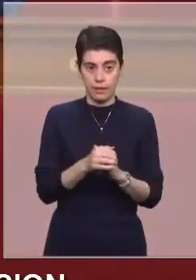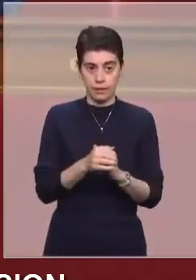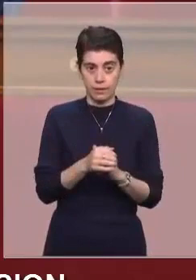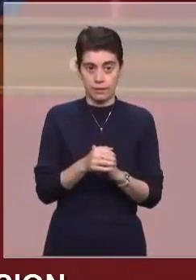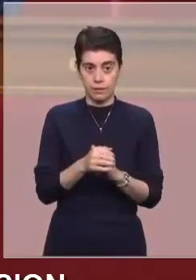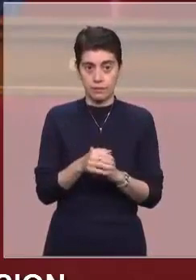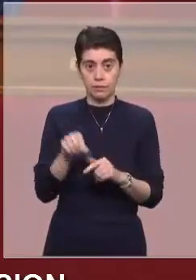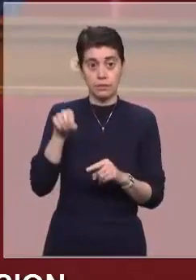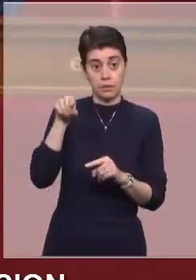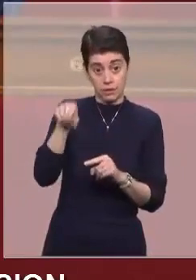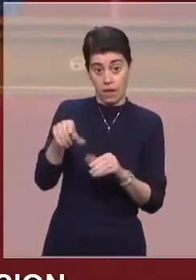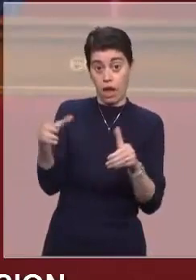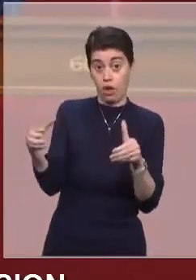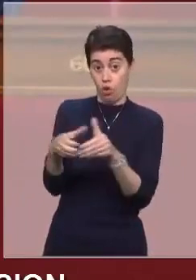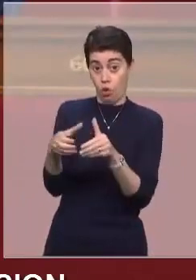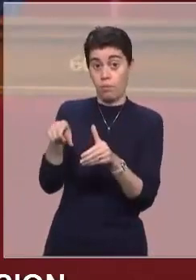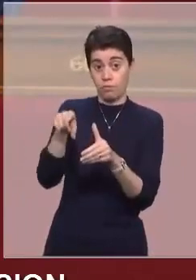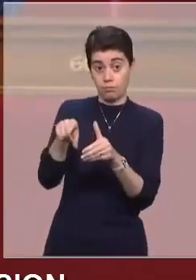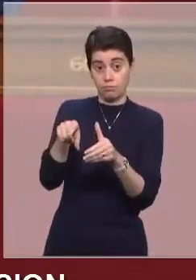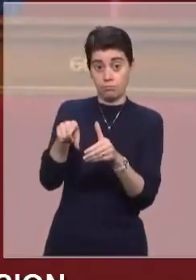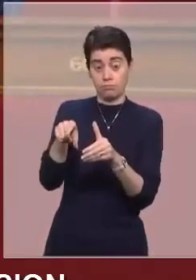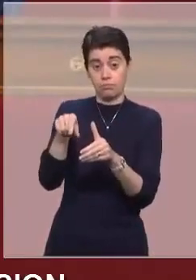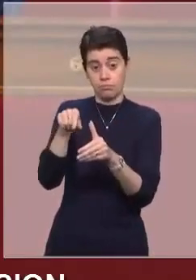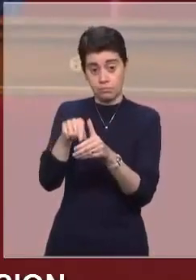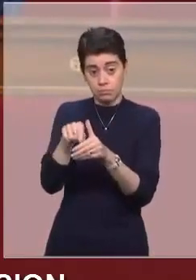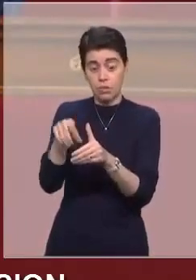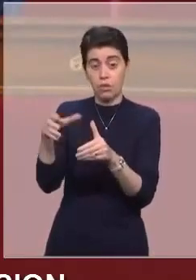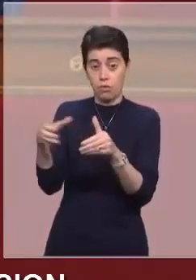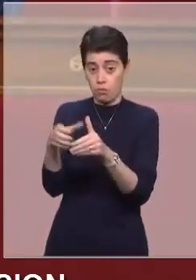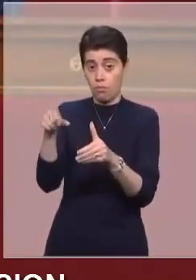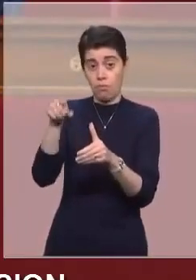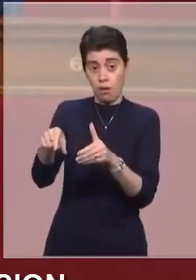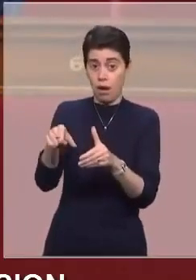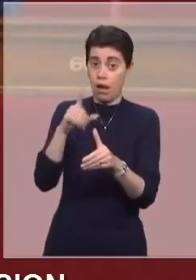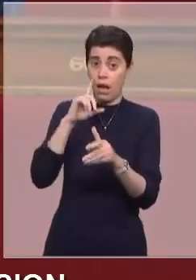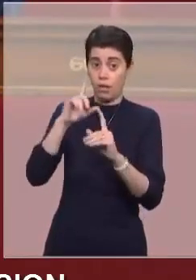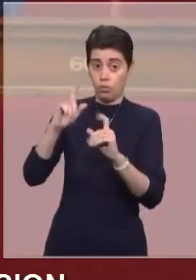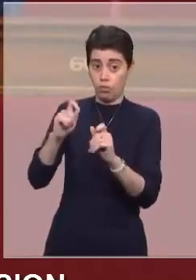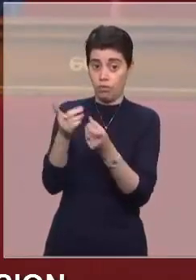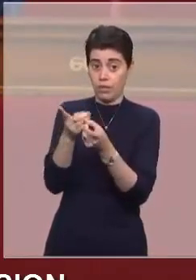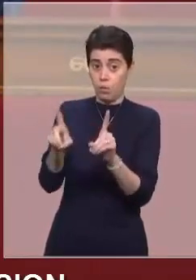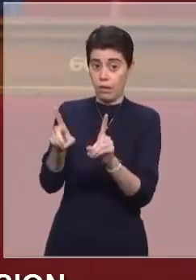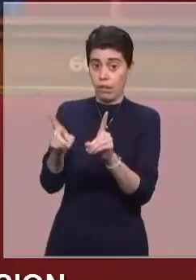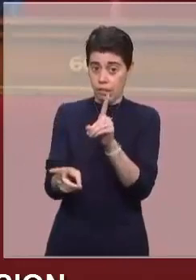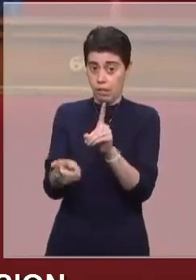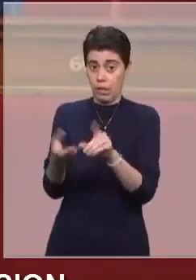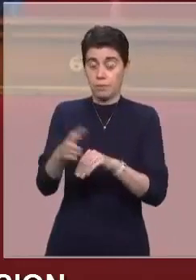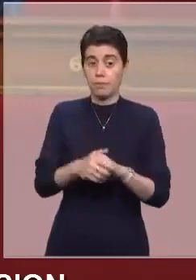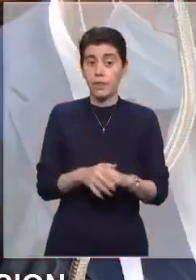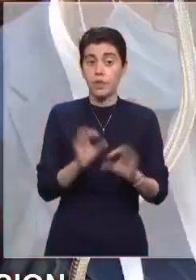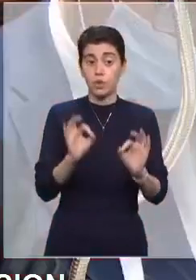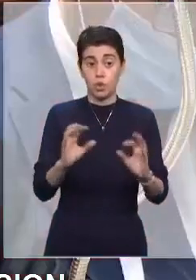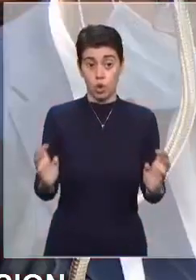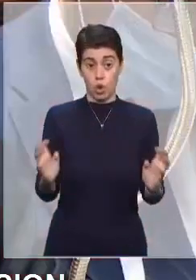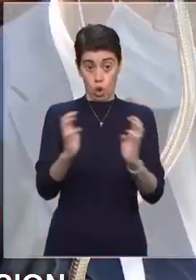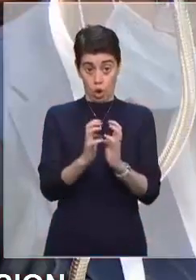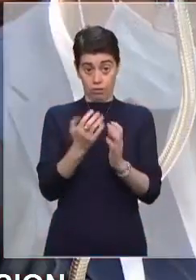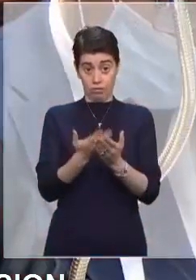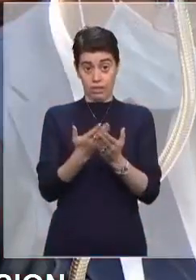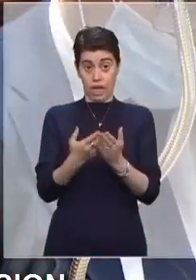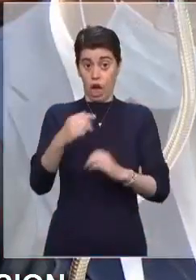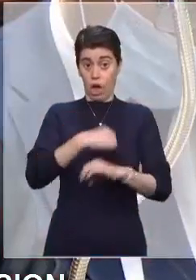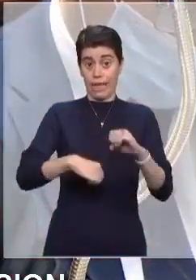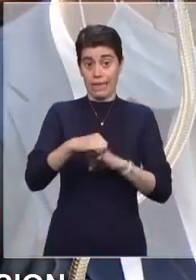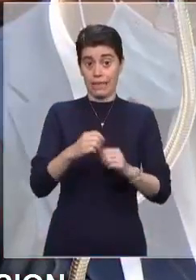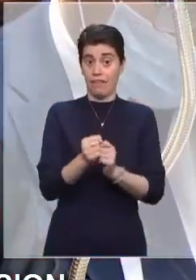de ce mouvement et sur notre appui aux forces démocratiques. C'est le sens du colloque que j'organise avec les démocrates